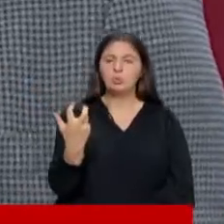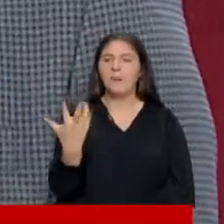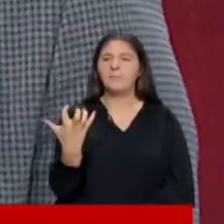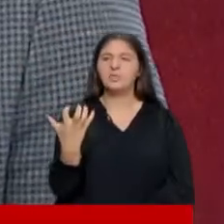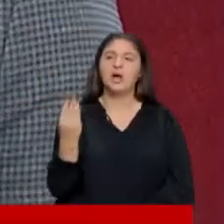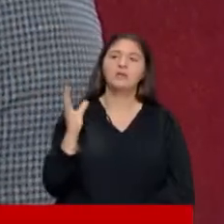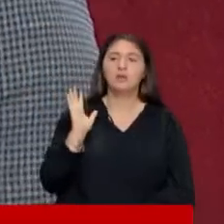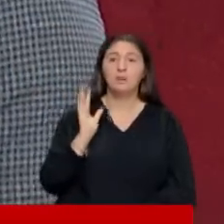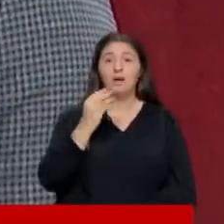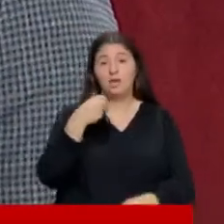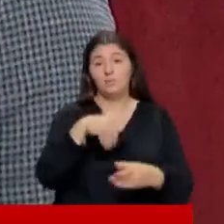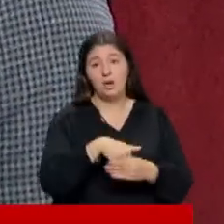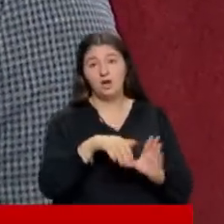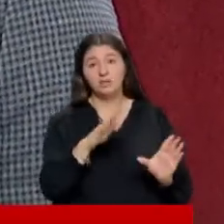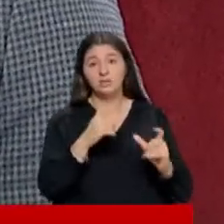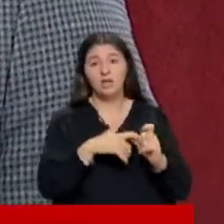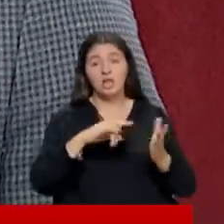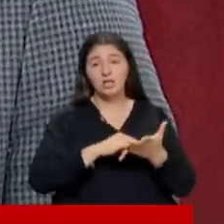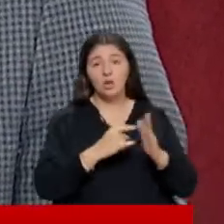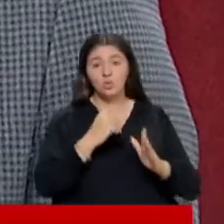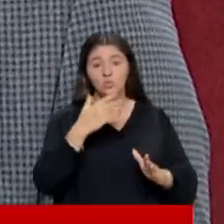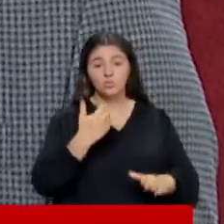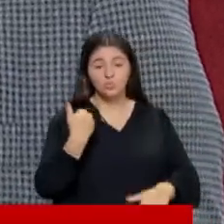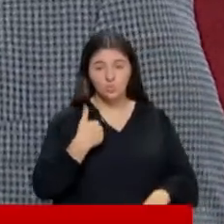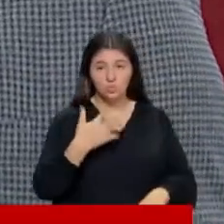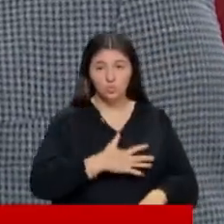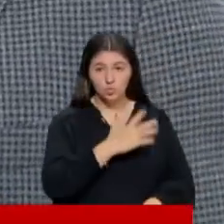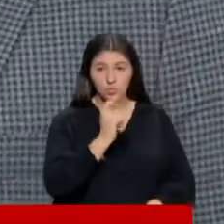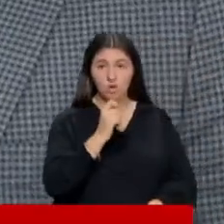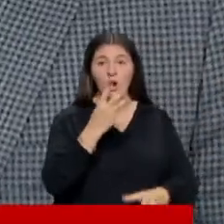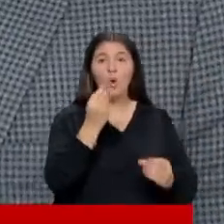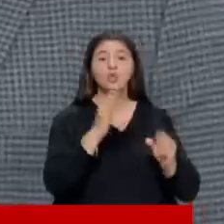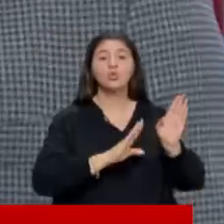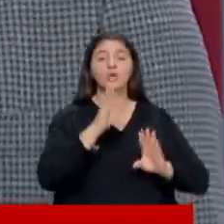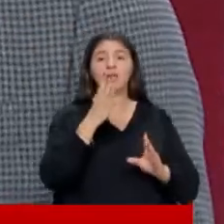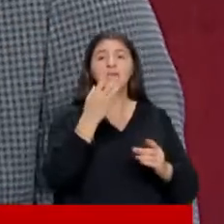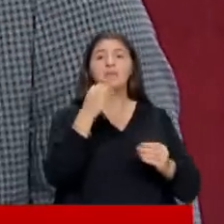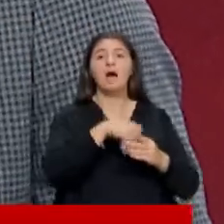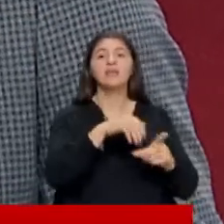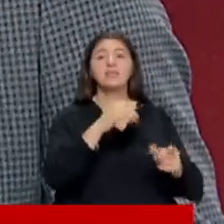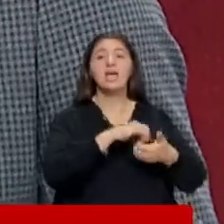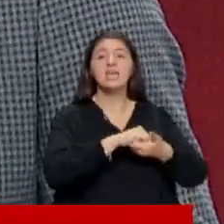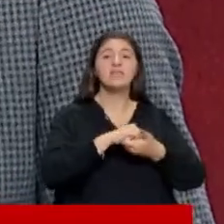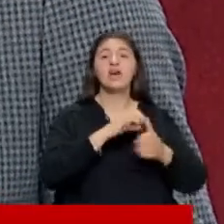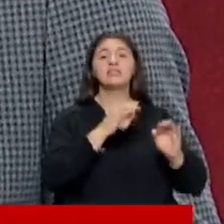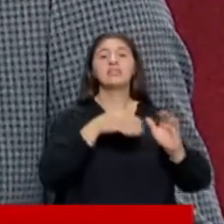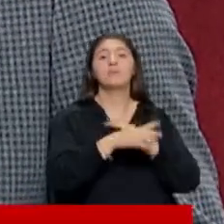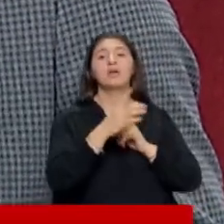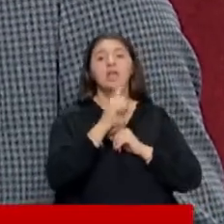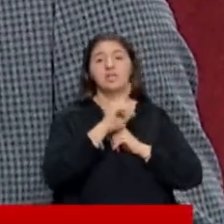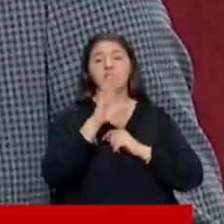beşlerde kalır ama iyi Parti genel idare kurulu aldığı kararlar Gerçi o çokluğuyla almışlar yani iyi partisine